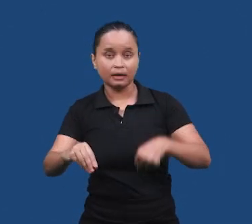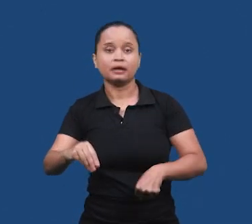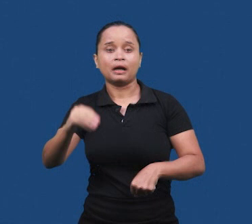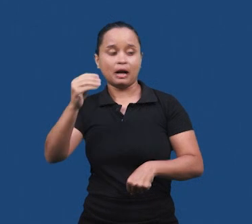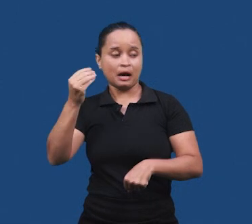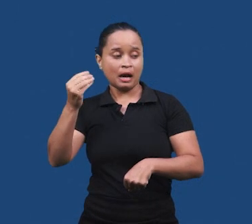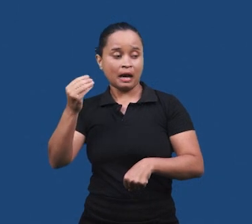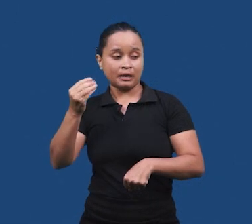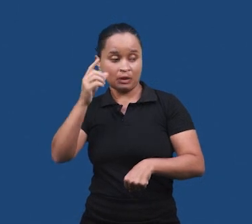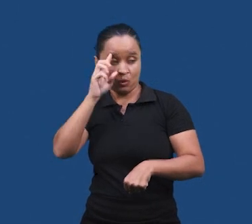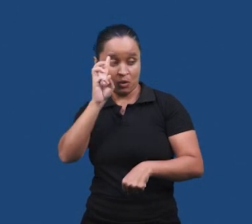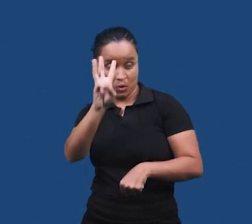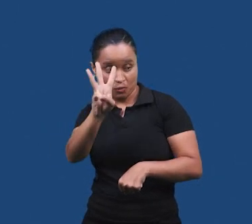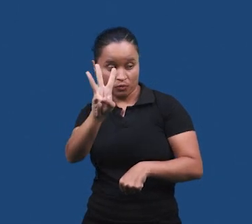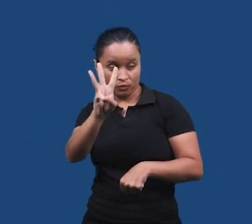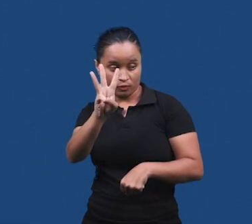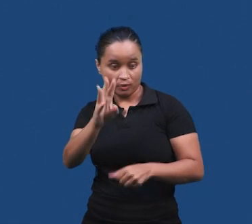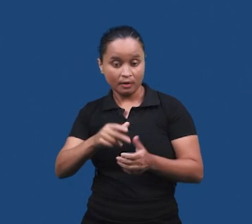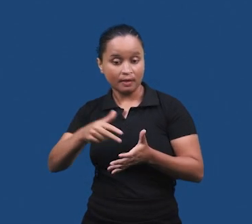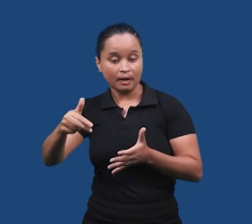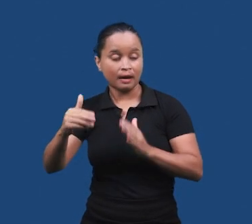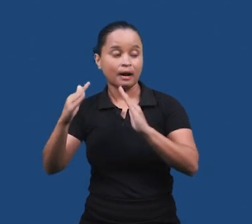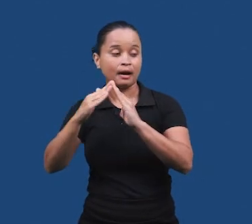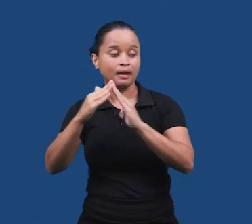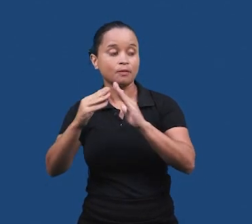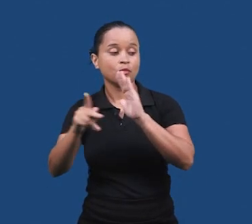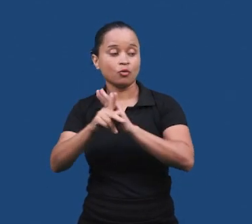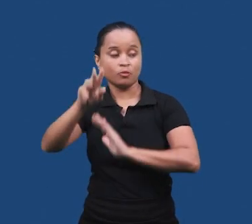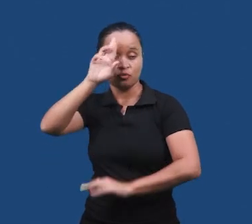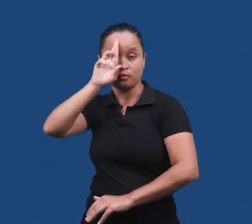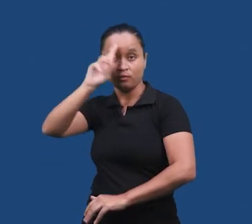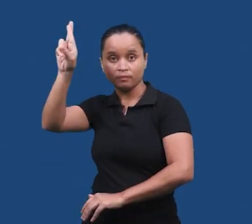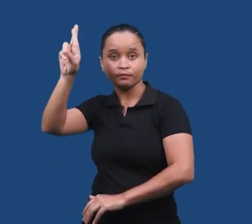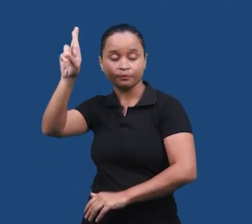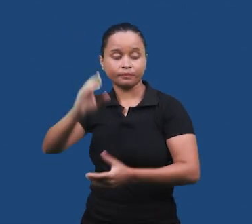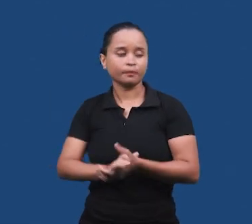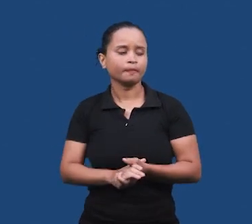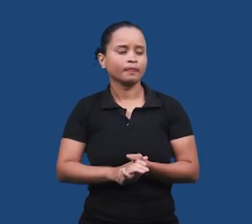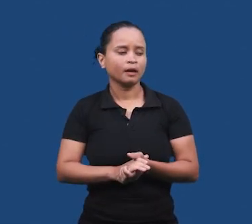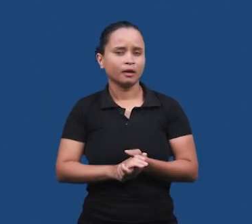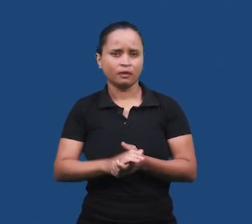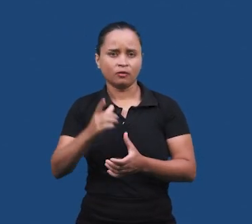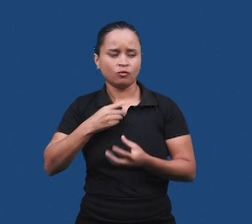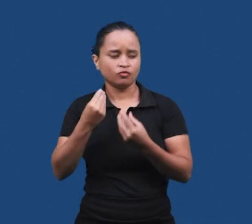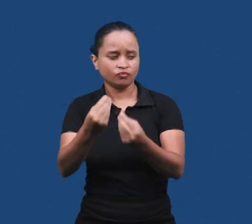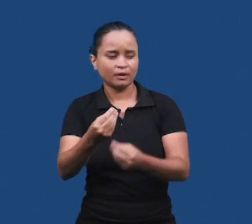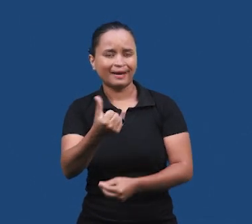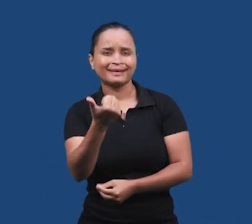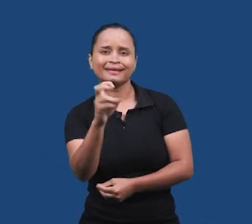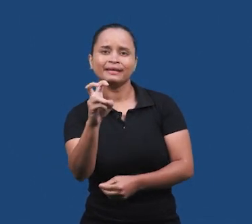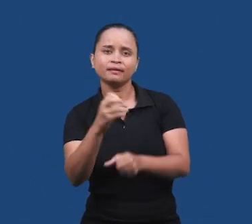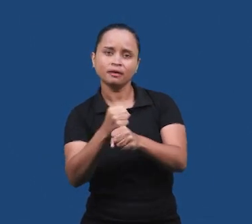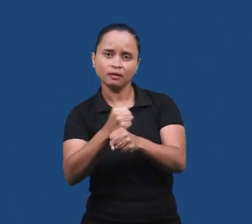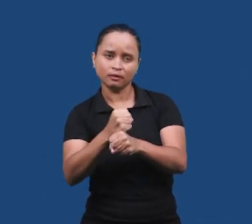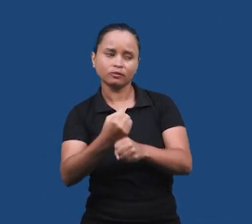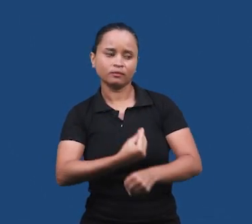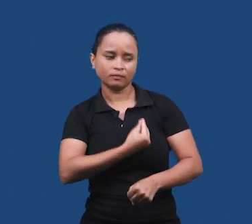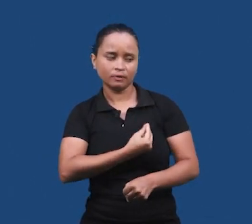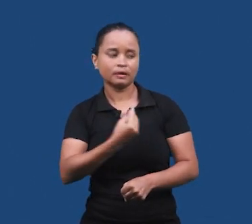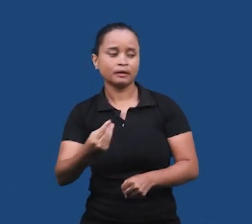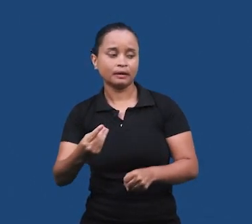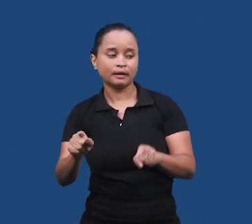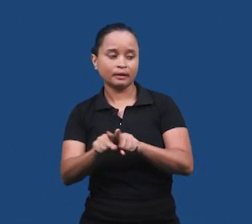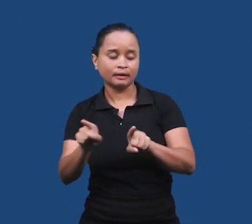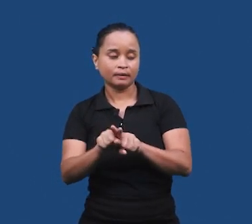tu monteras à la maison du Seigneur. Et je rajouterai à tes jours 15 années, et des mains du